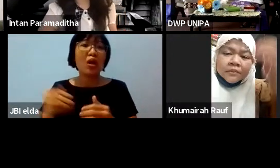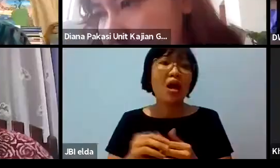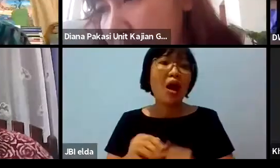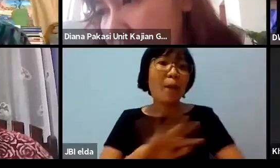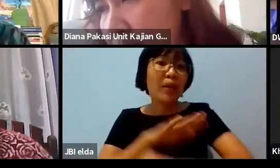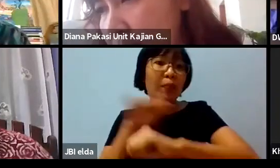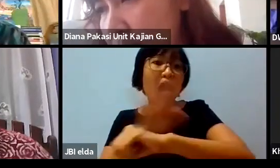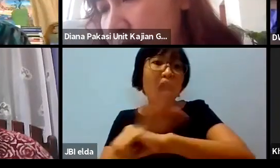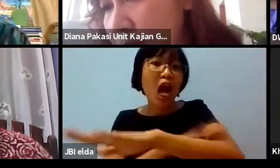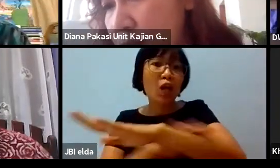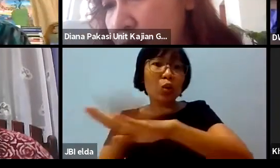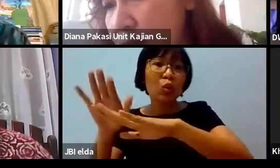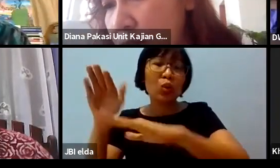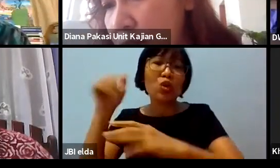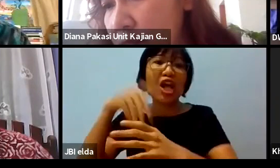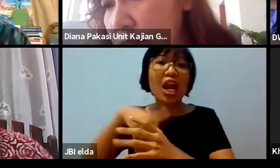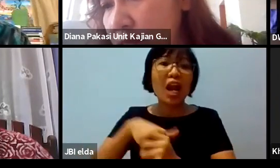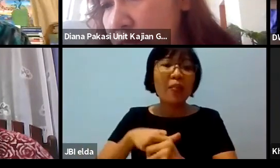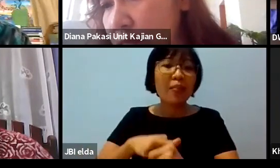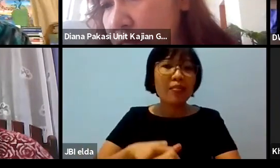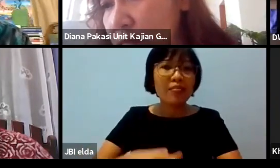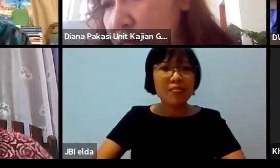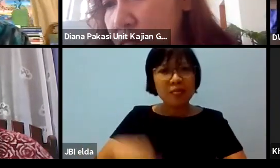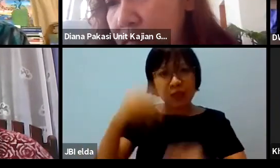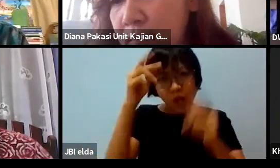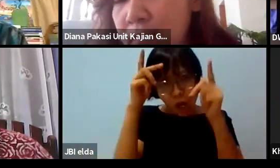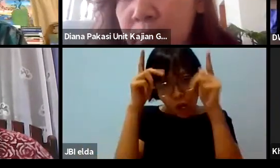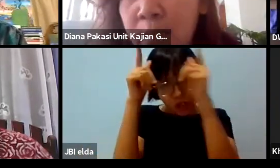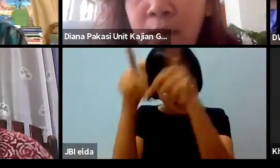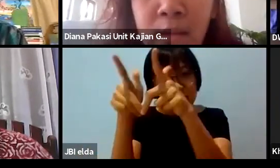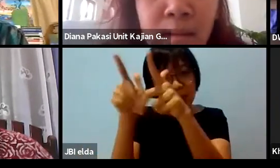UI. Apakah selain itu juga ada sumber lainnya?